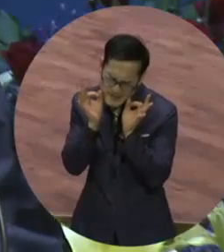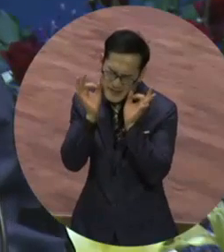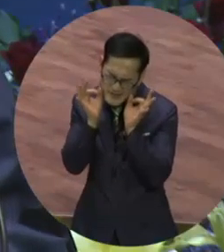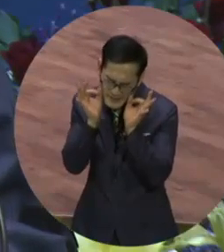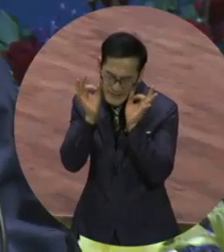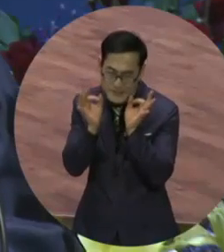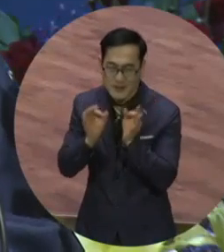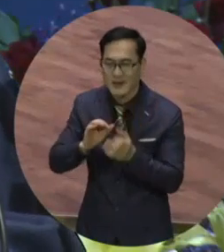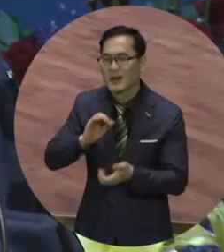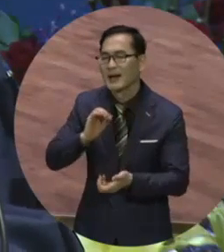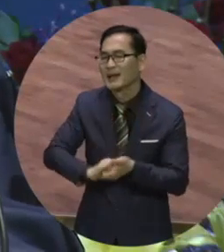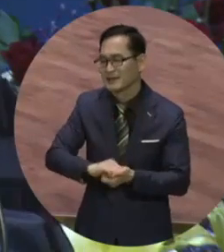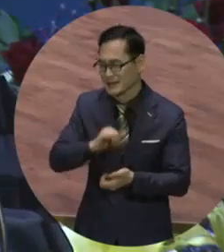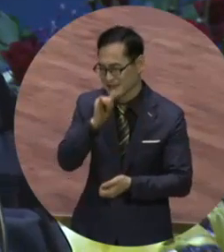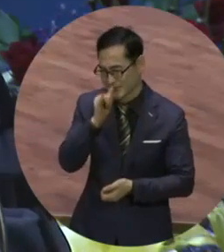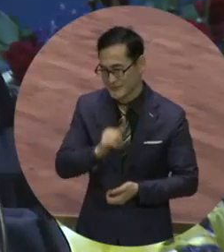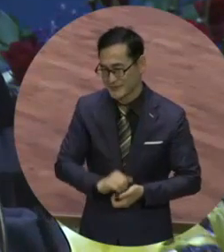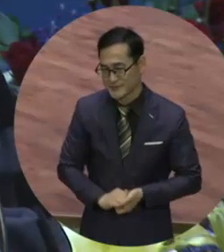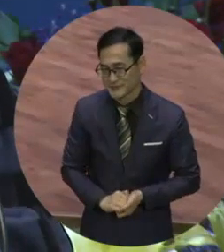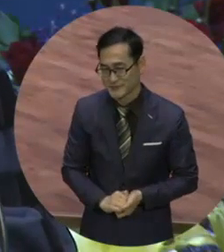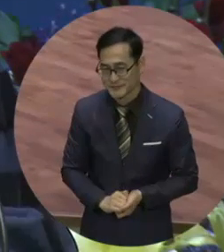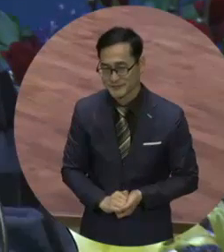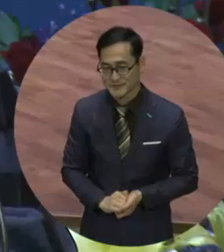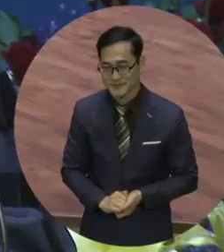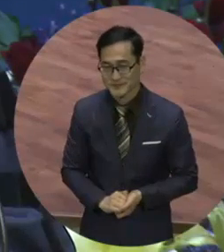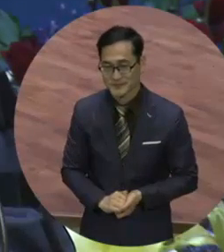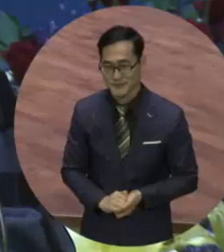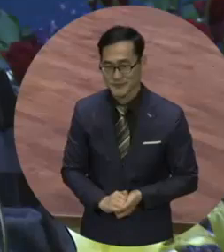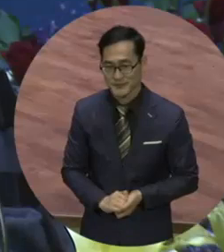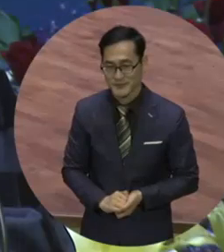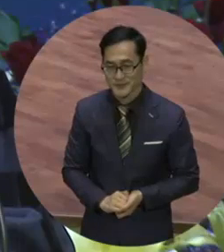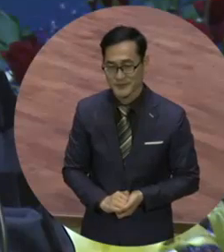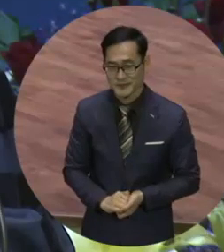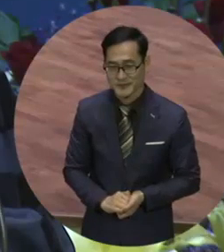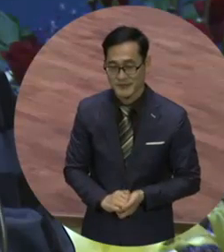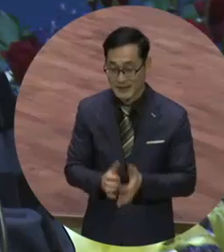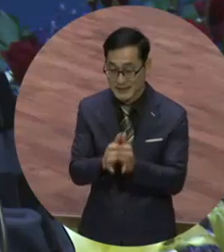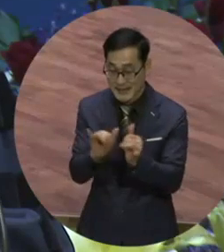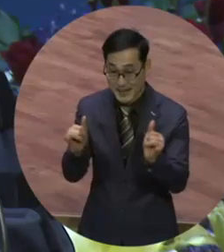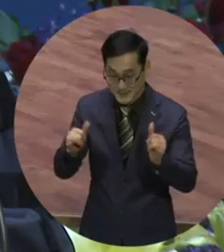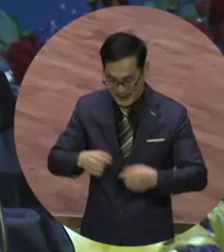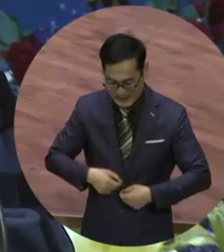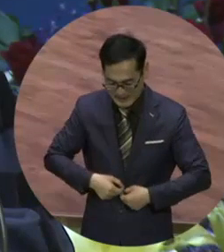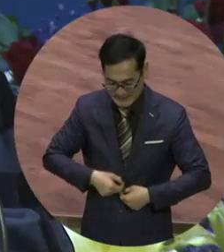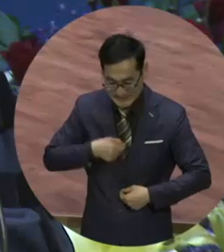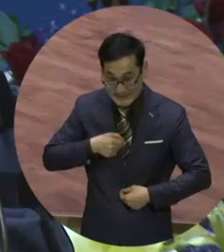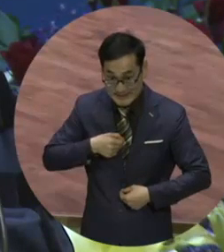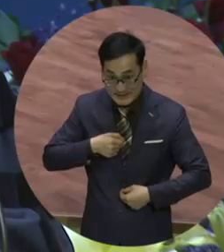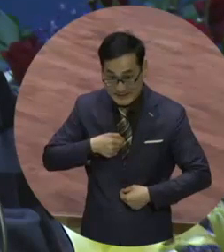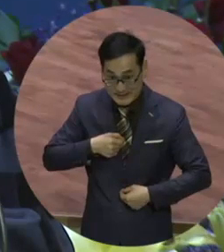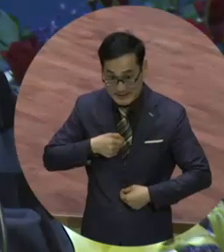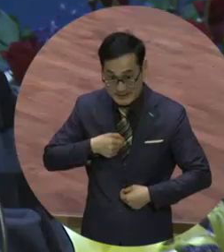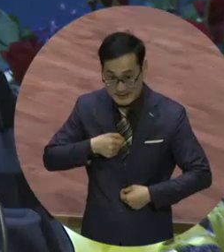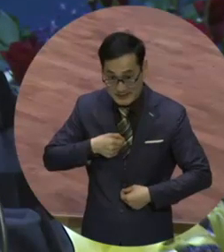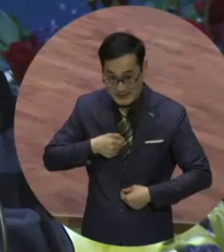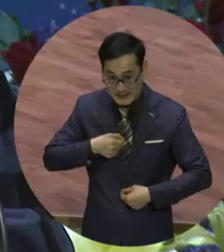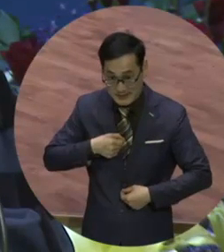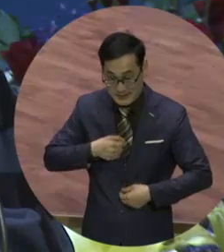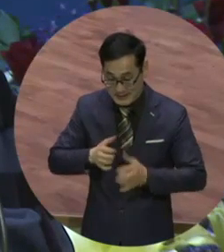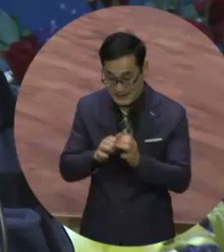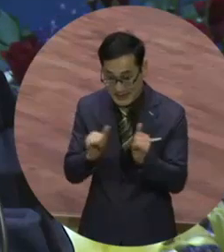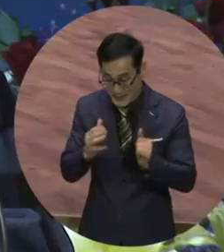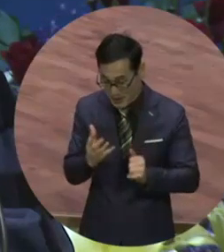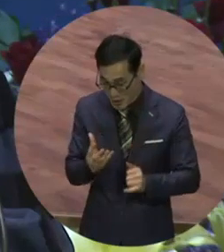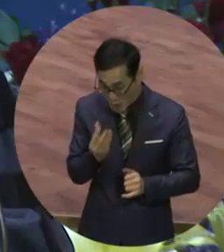해도, 성경은 말합니다. 인간의 의라는 것은, 인간의 경건이라는 것은